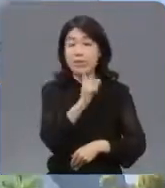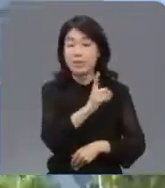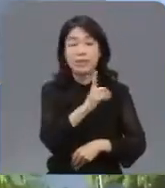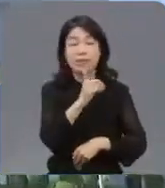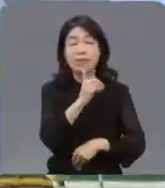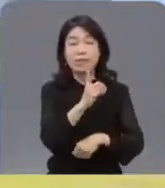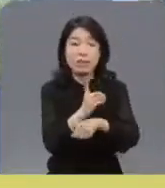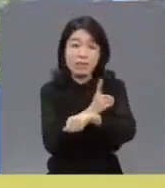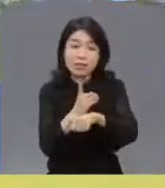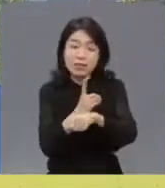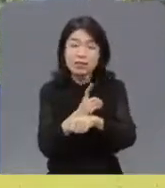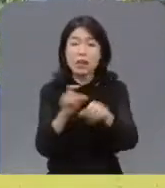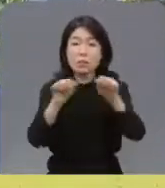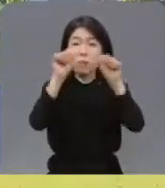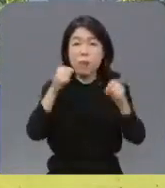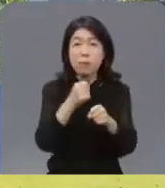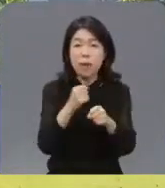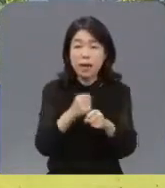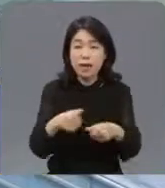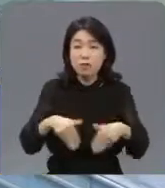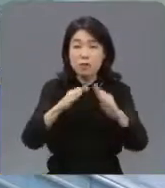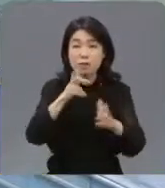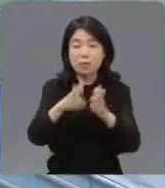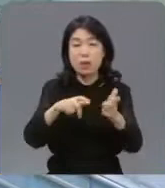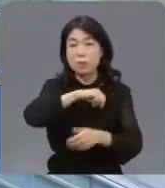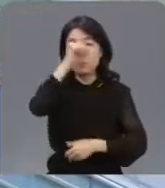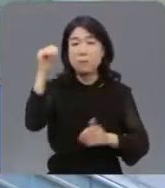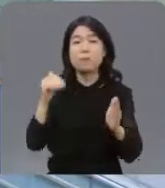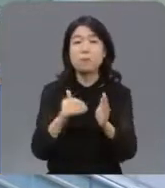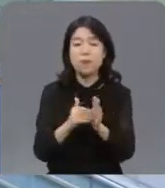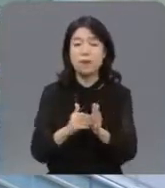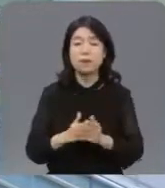기술과 플랫폼 구축 사업이 선정됐습니다